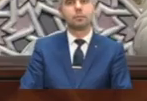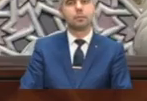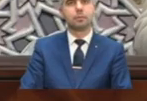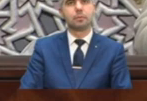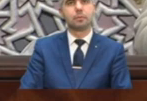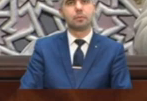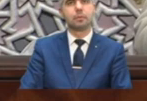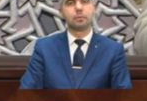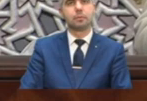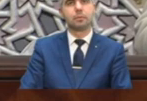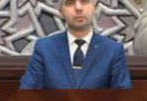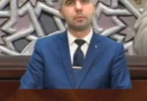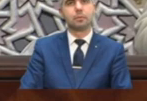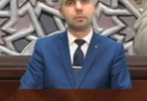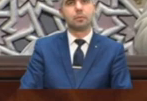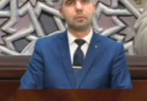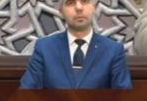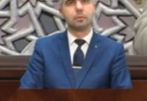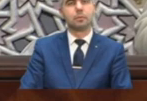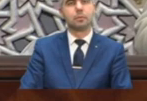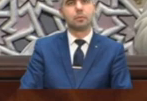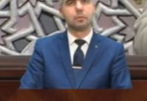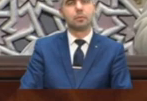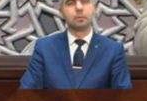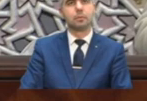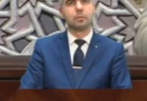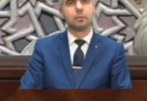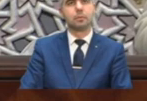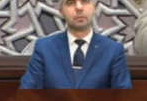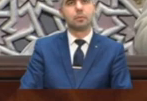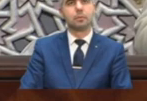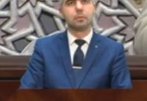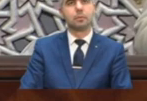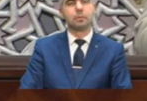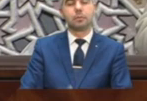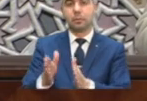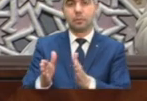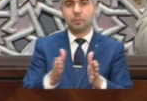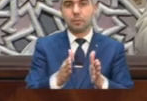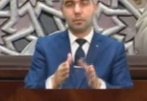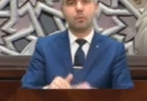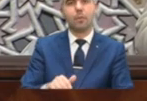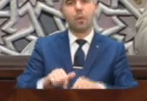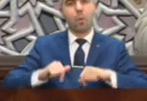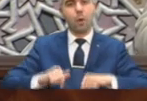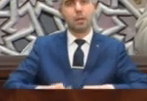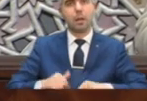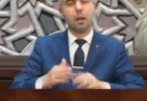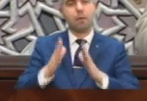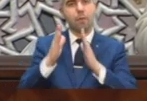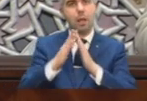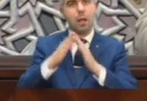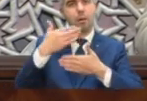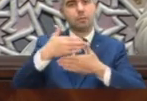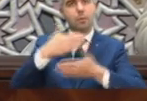إذا ننتقل إلى قطاع شكرا السيد النائب المحترم. ننتقل إلى قطاع إعداد التراب الوطني والتعمير